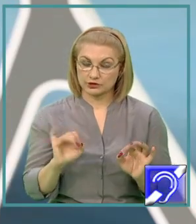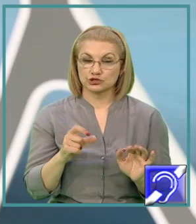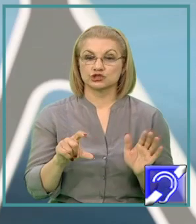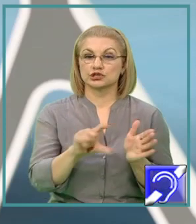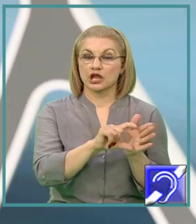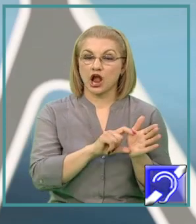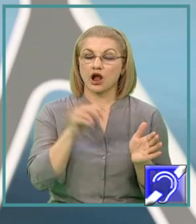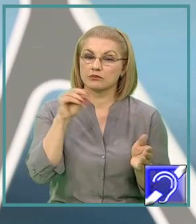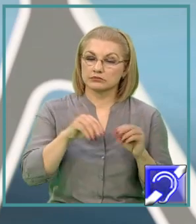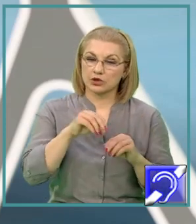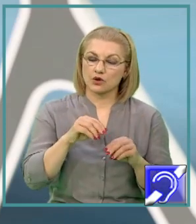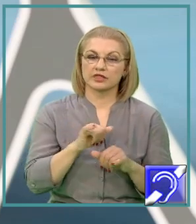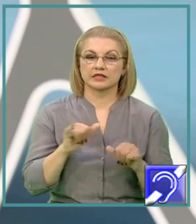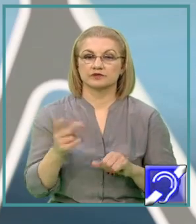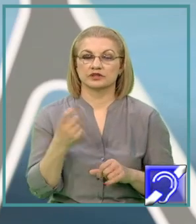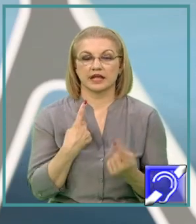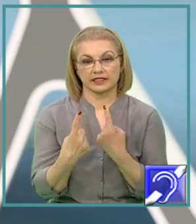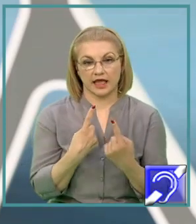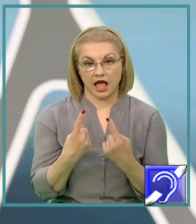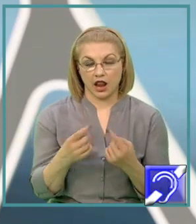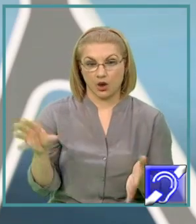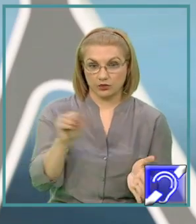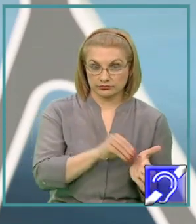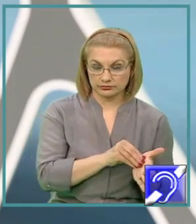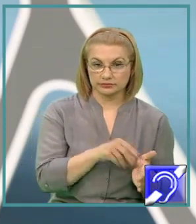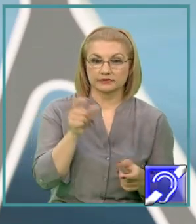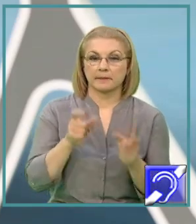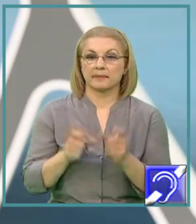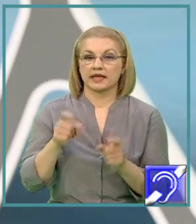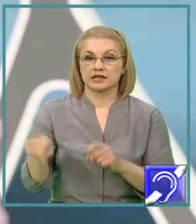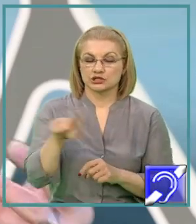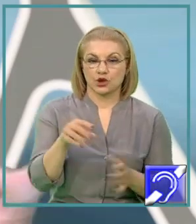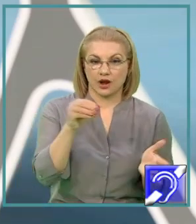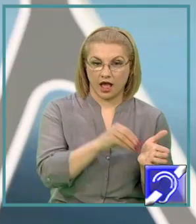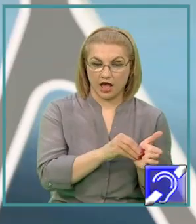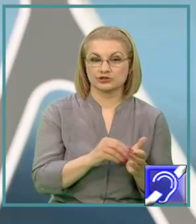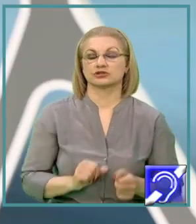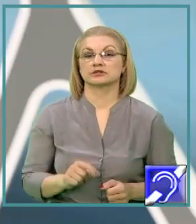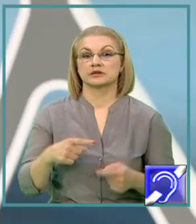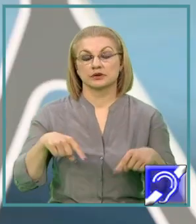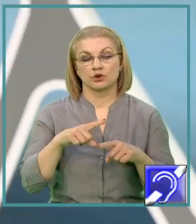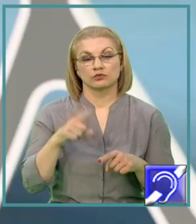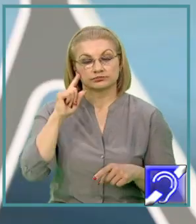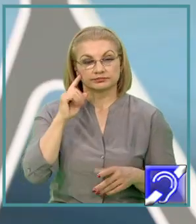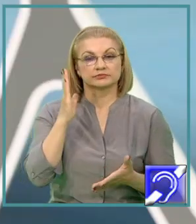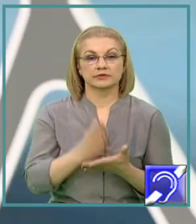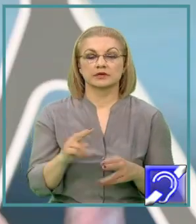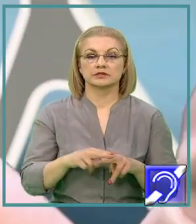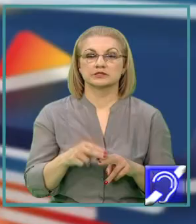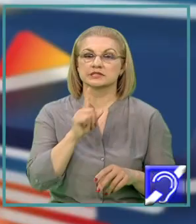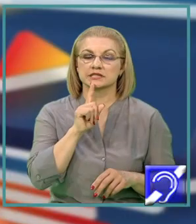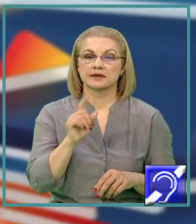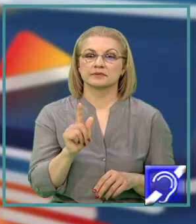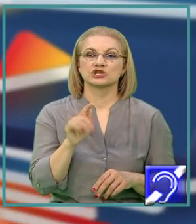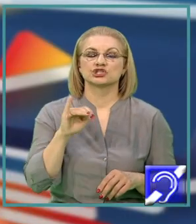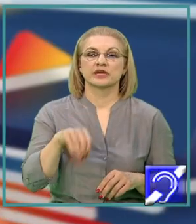conținut dezvoltat din dialogul dintre personaje, putem să definim genul dramatic.